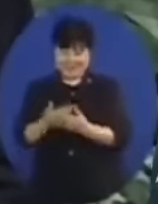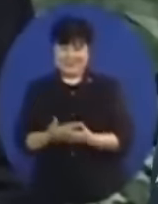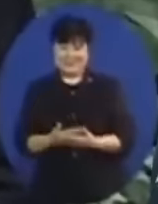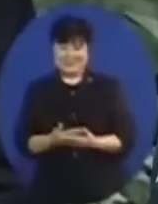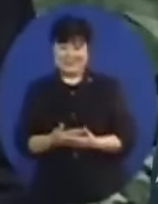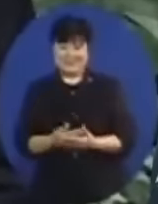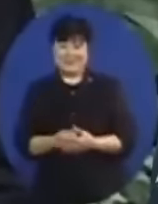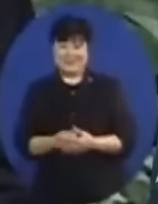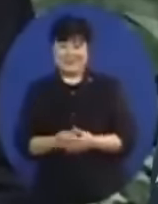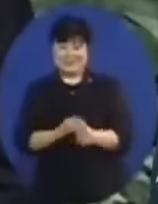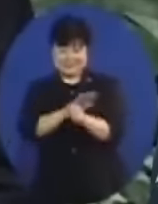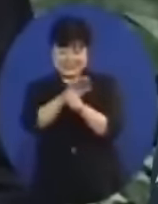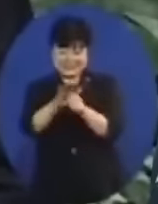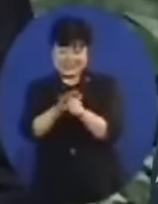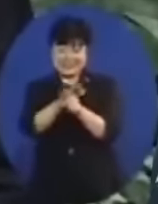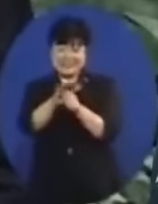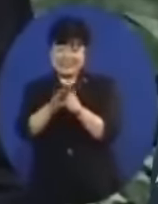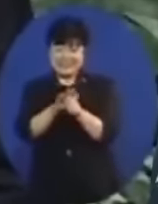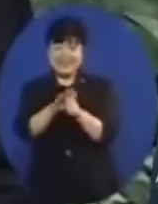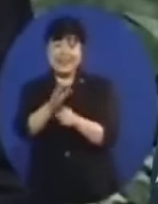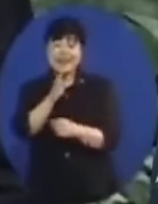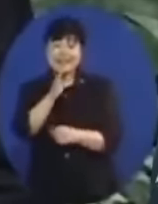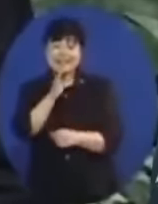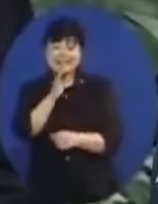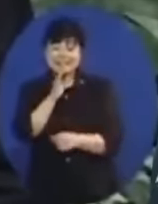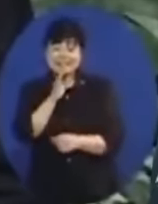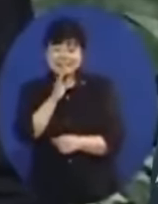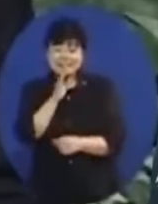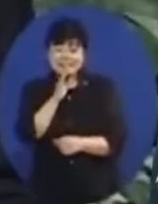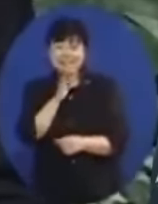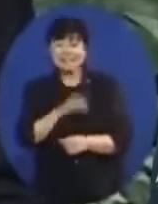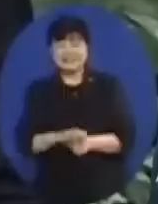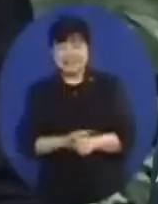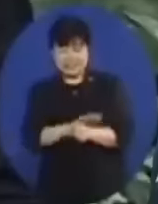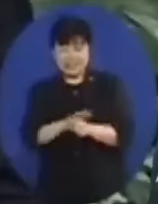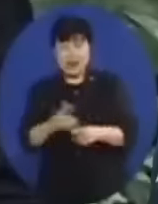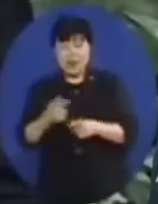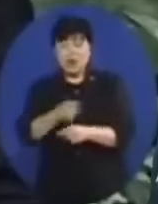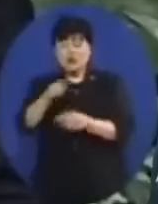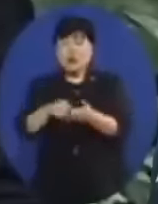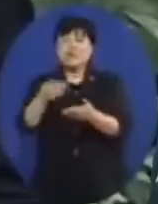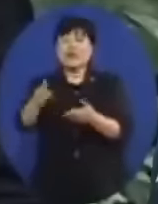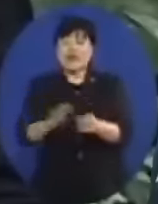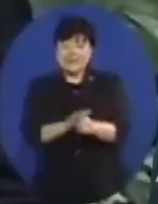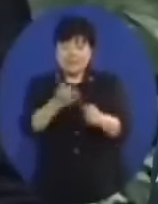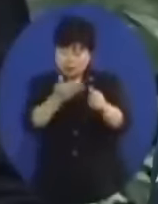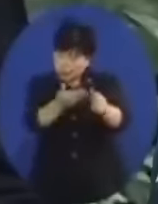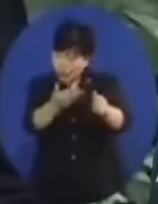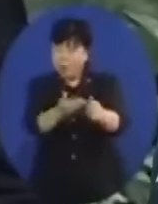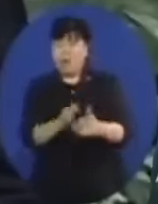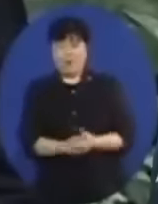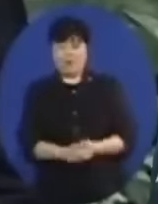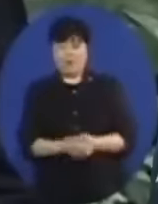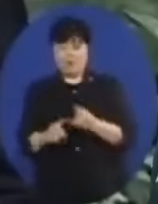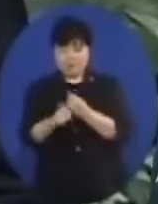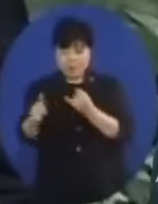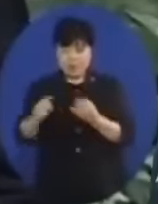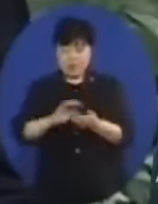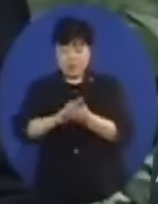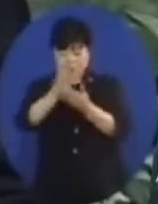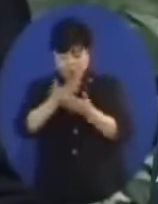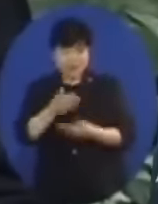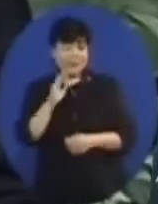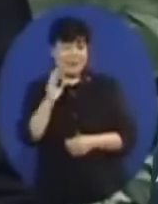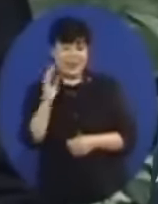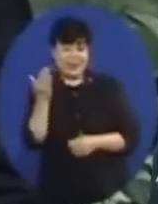내가 왜 사랑해? 여러분, 진짜로 원수 갚는 것은 사랑하는 것이 원수 갚는 것입니다. 왜? 남편이 변화가 되는